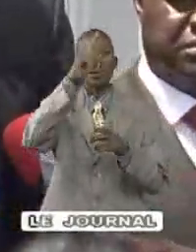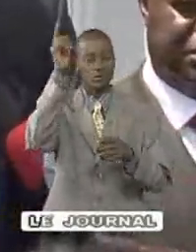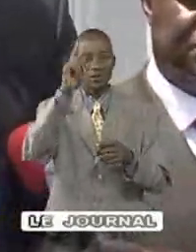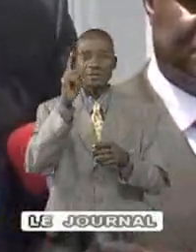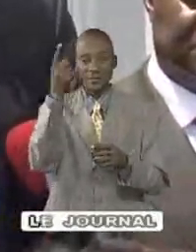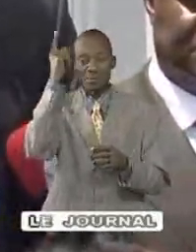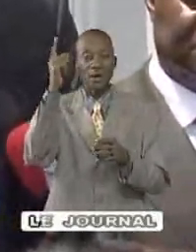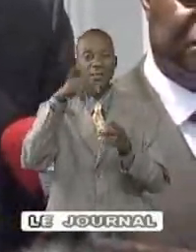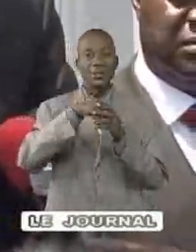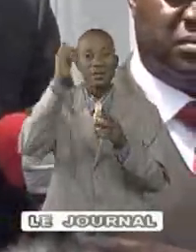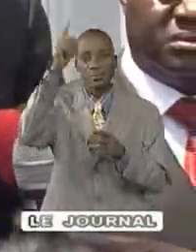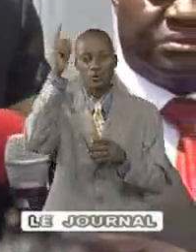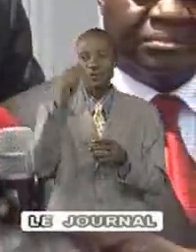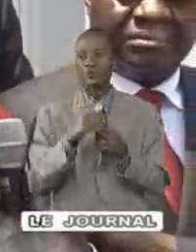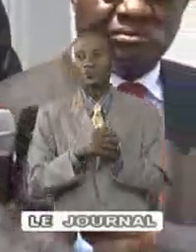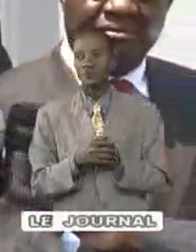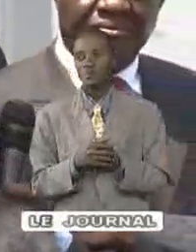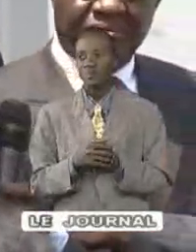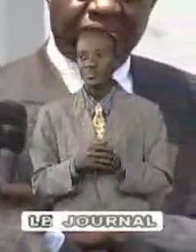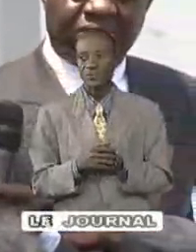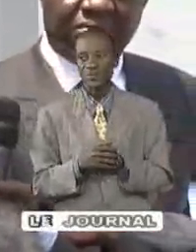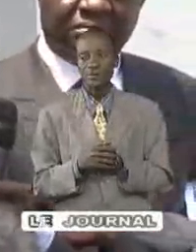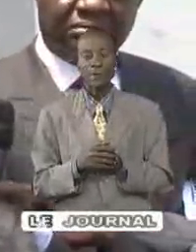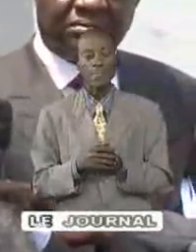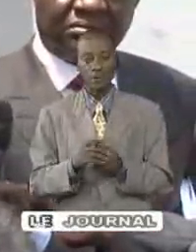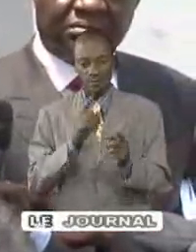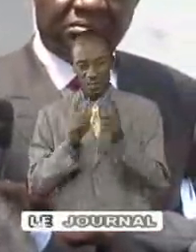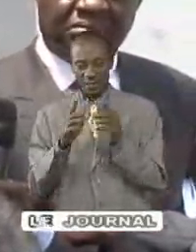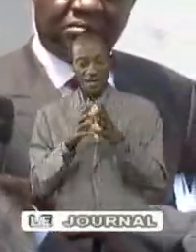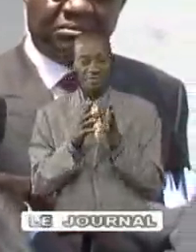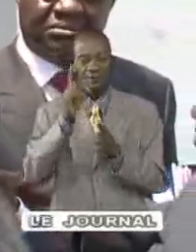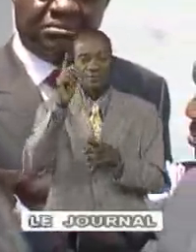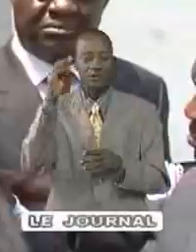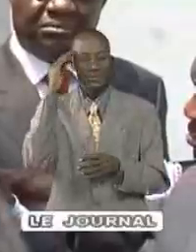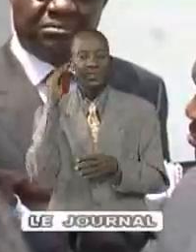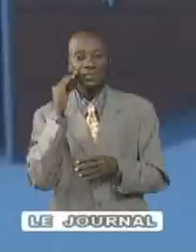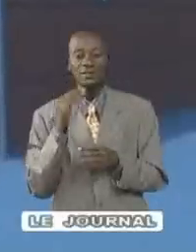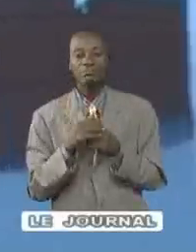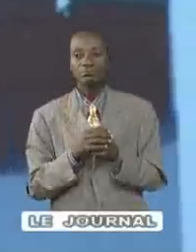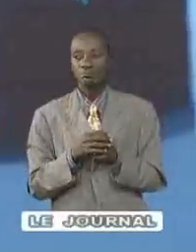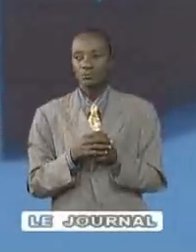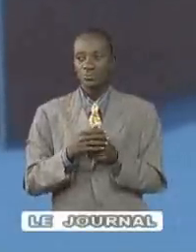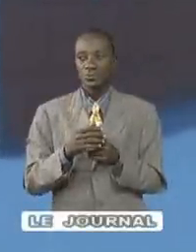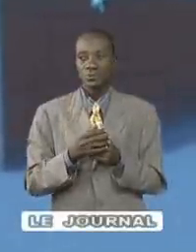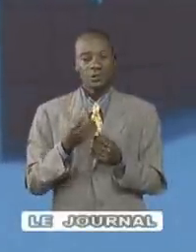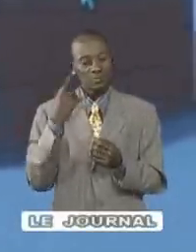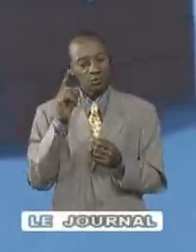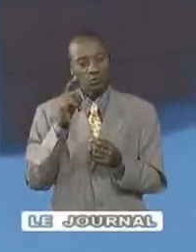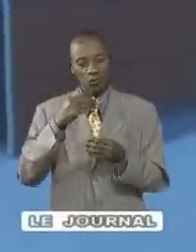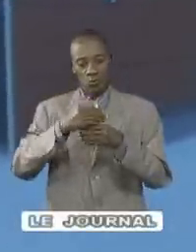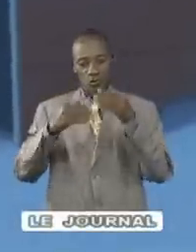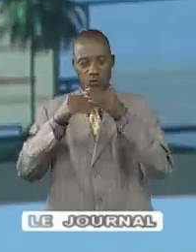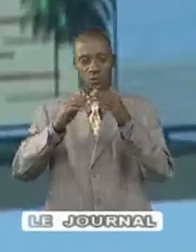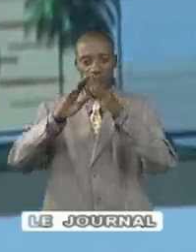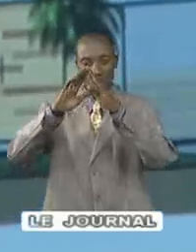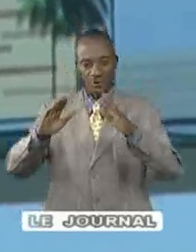remarques du Premier ministre sur la disposition des locaux et nous allons tenir compte